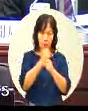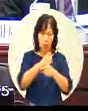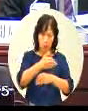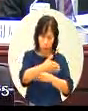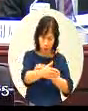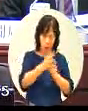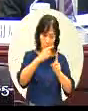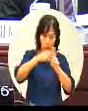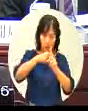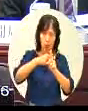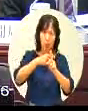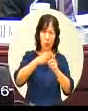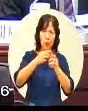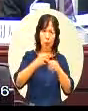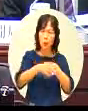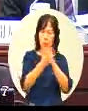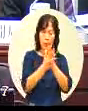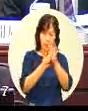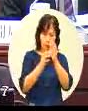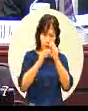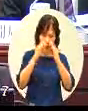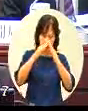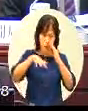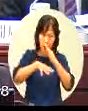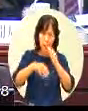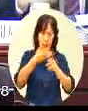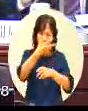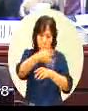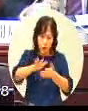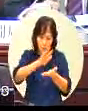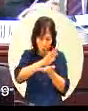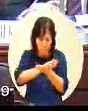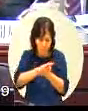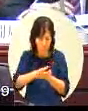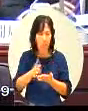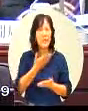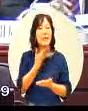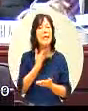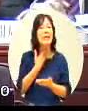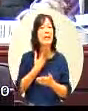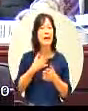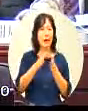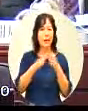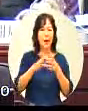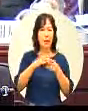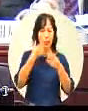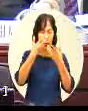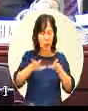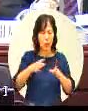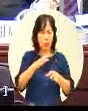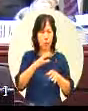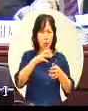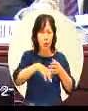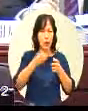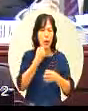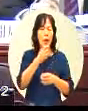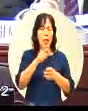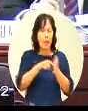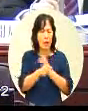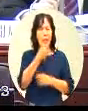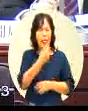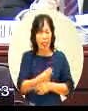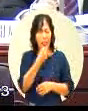的天数，把我们家的水都好大，我们那个很多那东西已经说到要烂